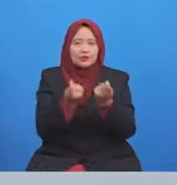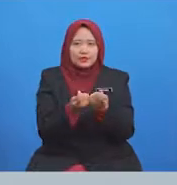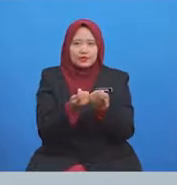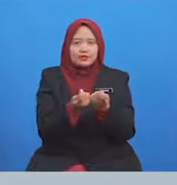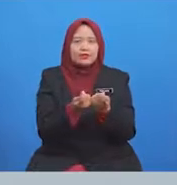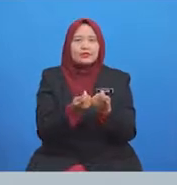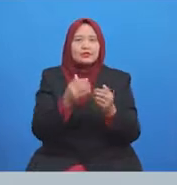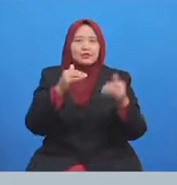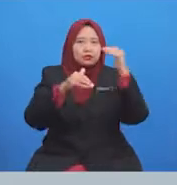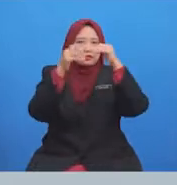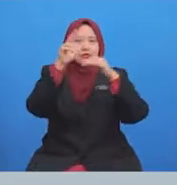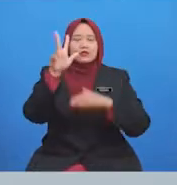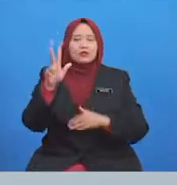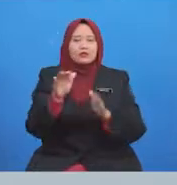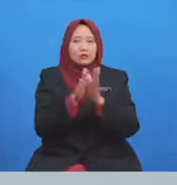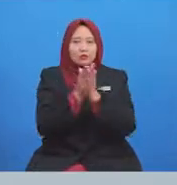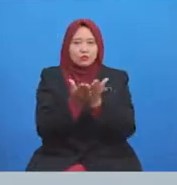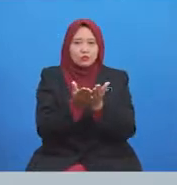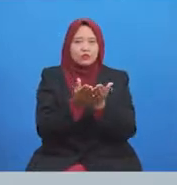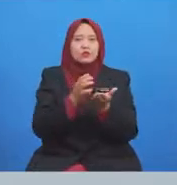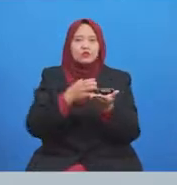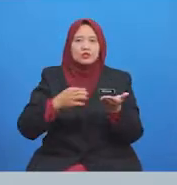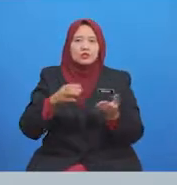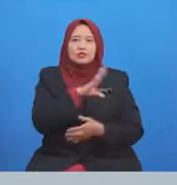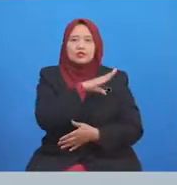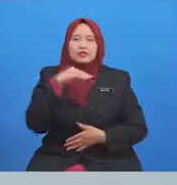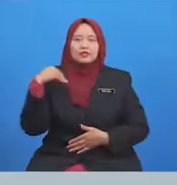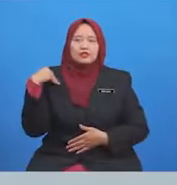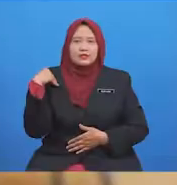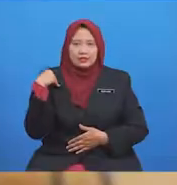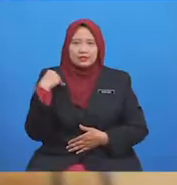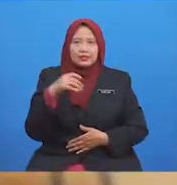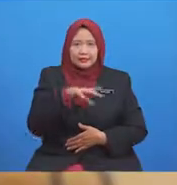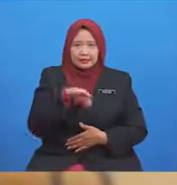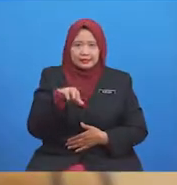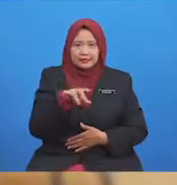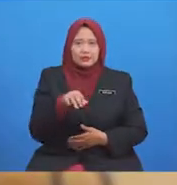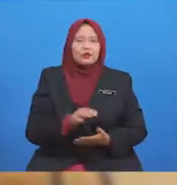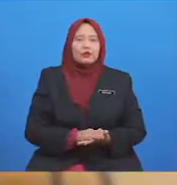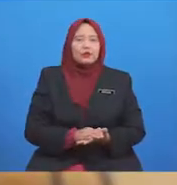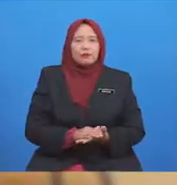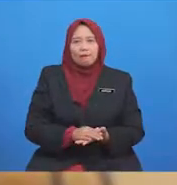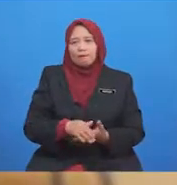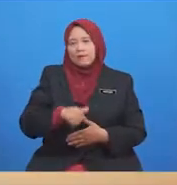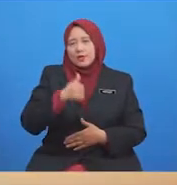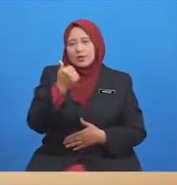buku catatan dan kalkulator. Bagus semua!